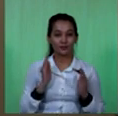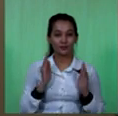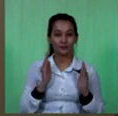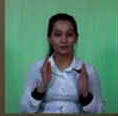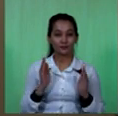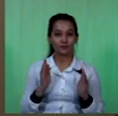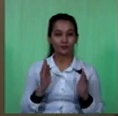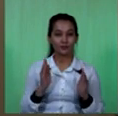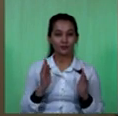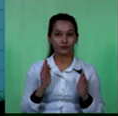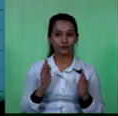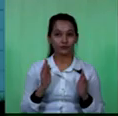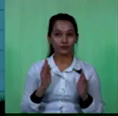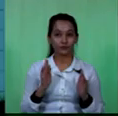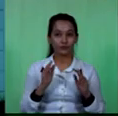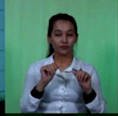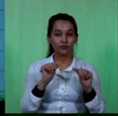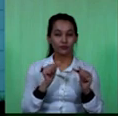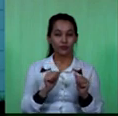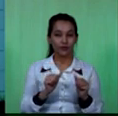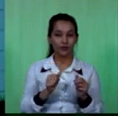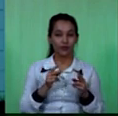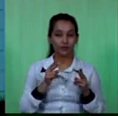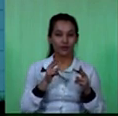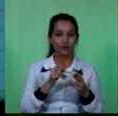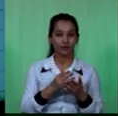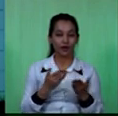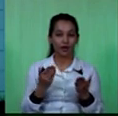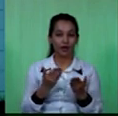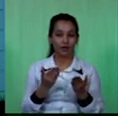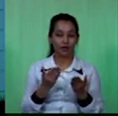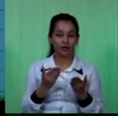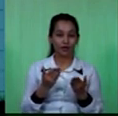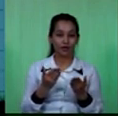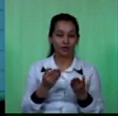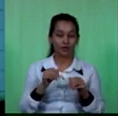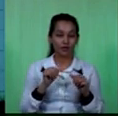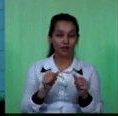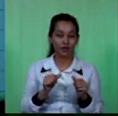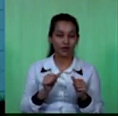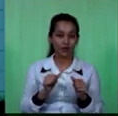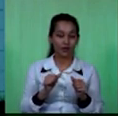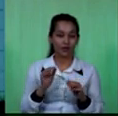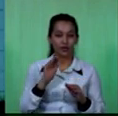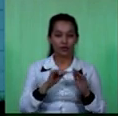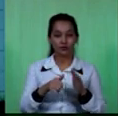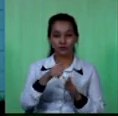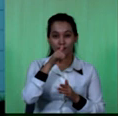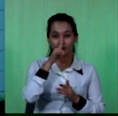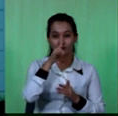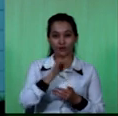tomondagi shaklni qirqib, quyidagi qaysi shakllarni yasab bo'lmaydi?